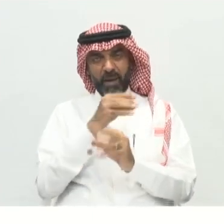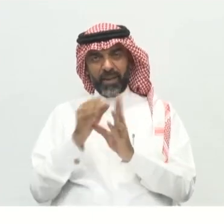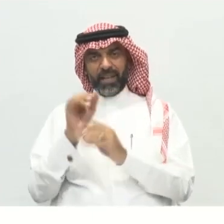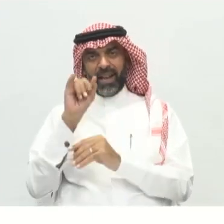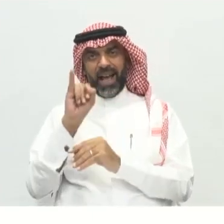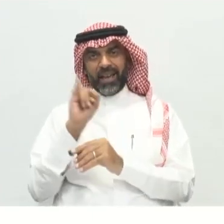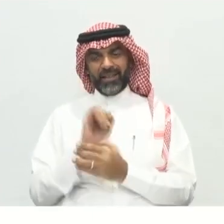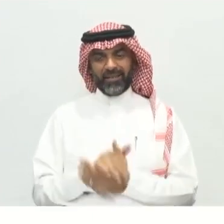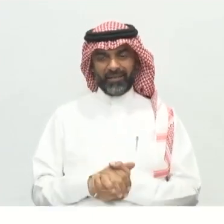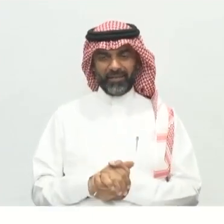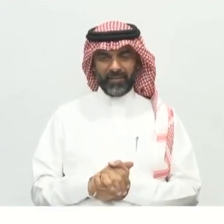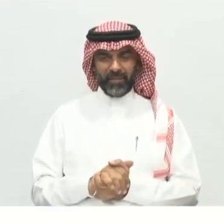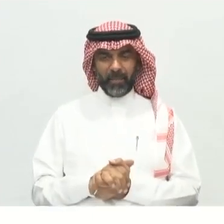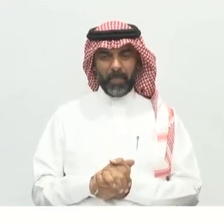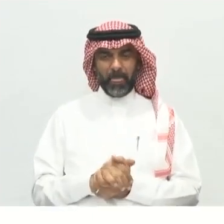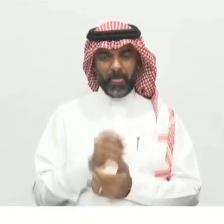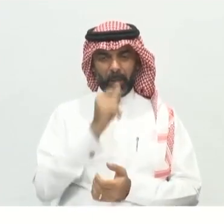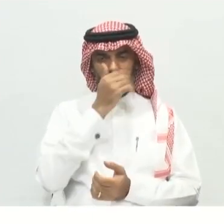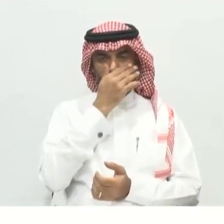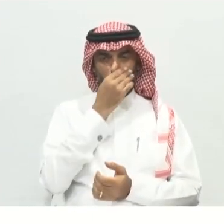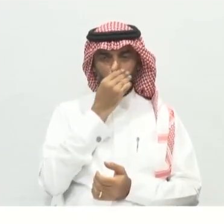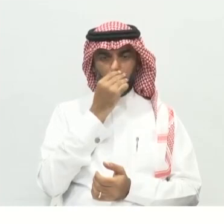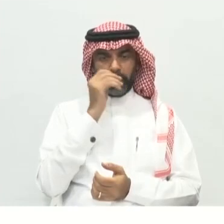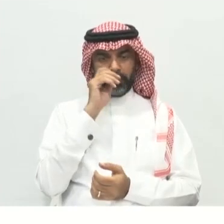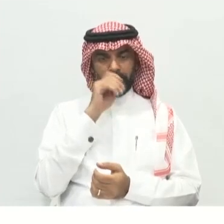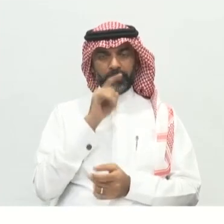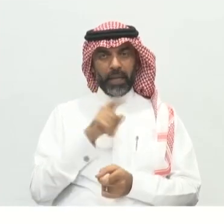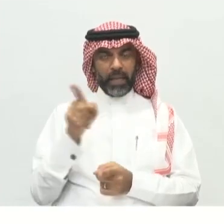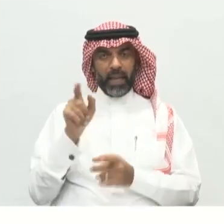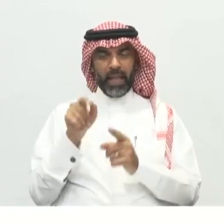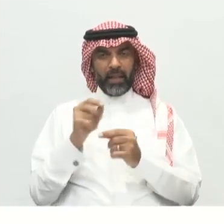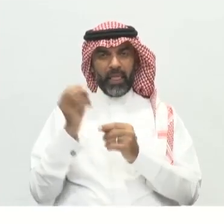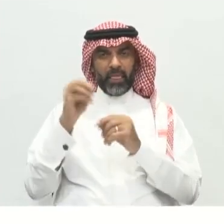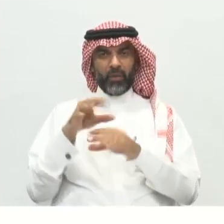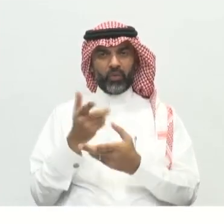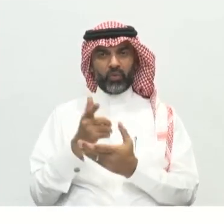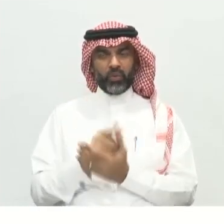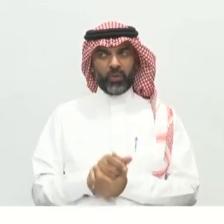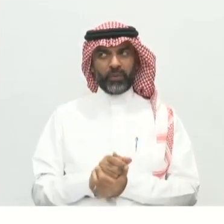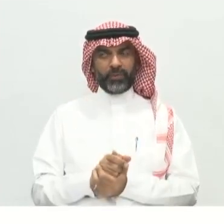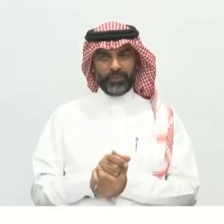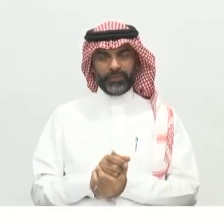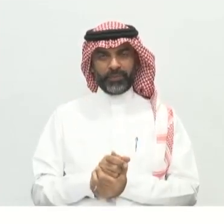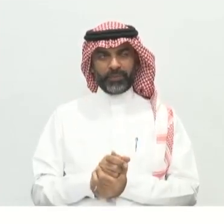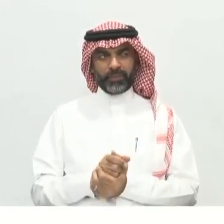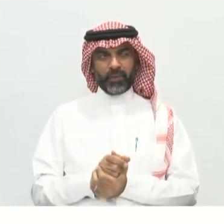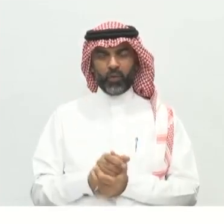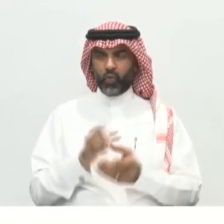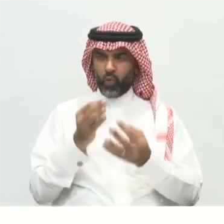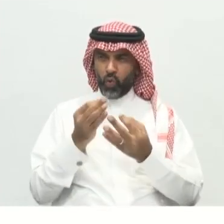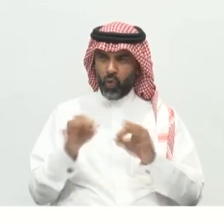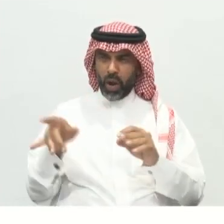اكس اي سنقوم في هذه النقطه بوضع قيد خاص لجعل جميع المواقع